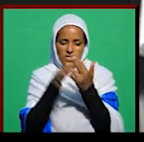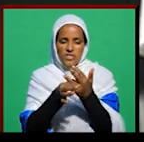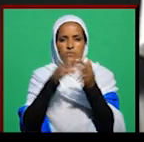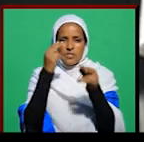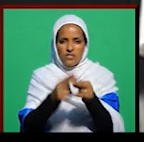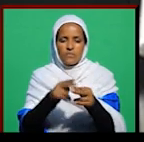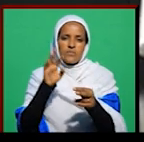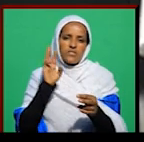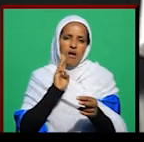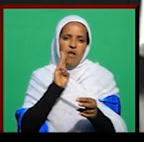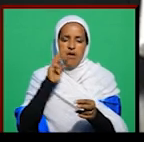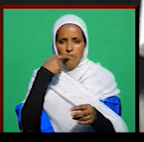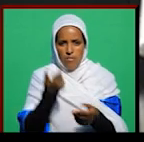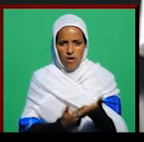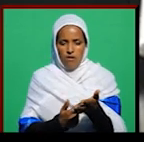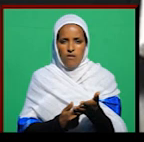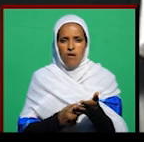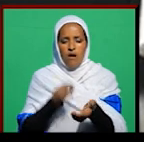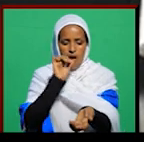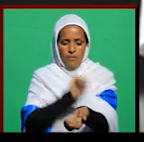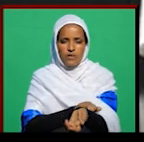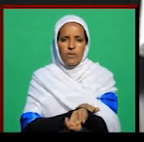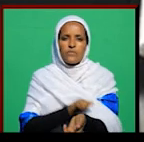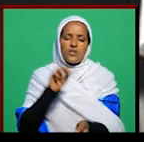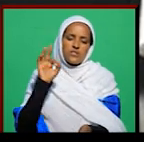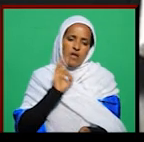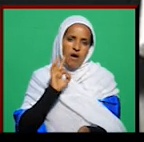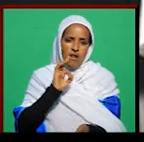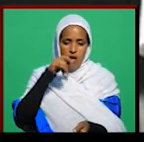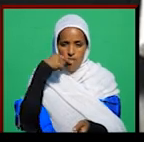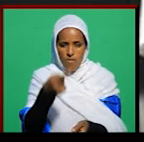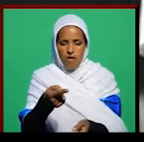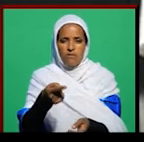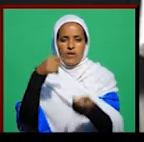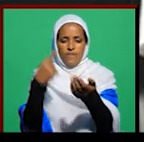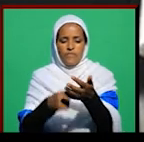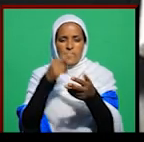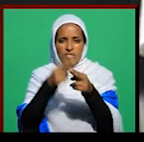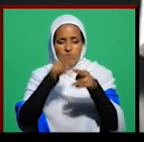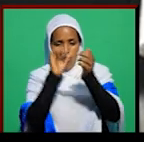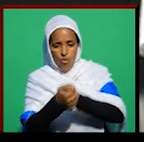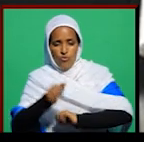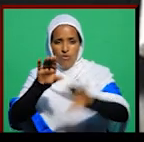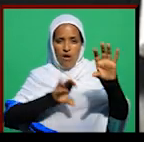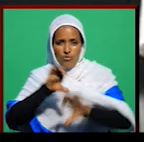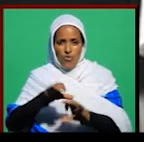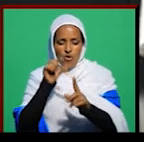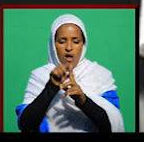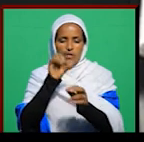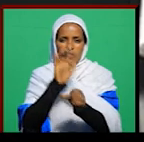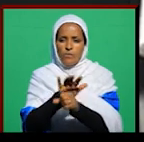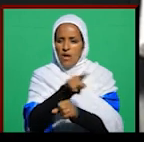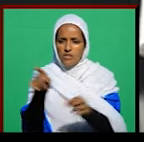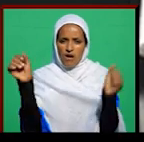ስም ሳራ ይባል። በፊት አብርሃምና ሶራ ይባሉ ነበር፣ አብርሃም ሳራ ይባል ብሎ ይህን የስም ለውጥ አድርጎ